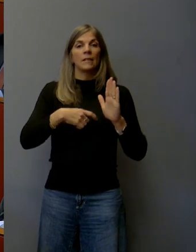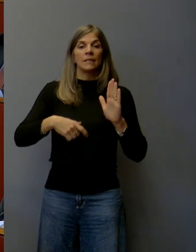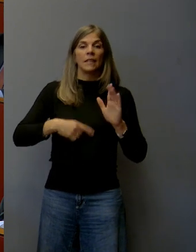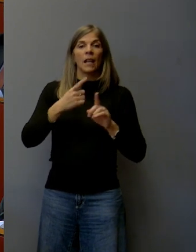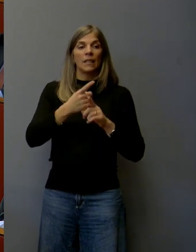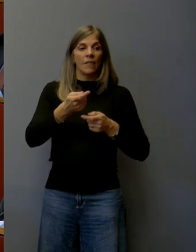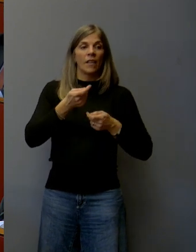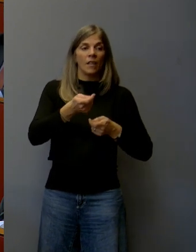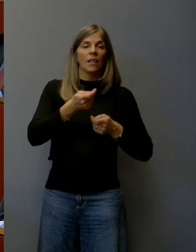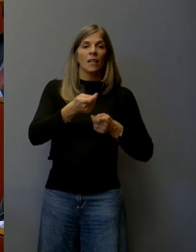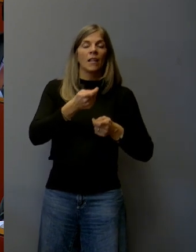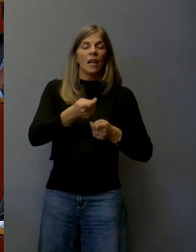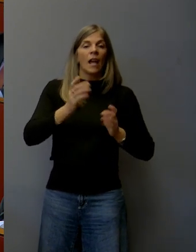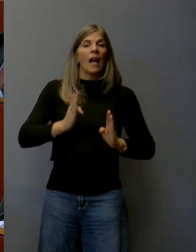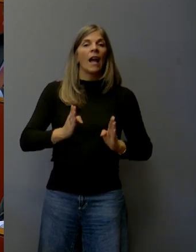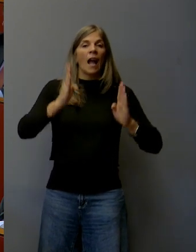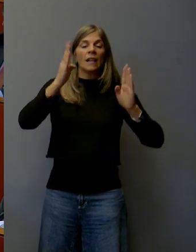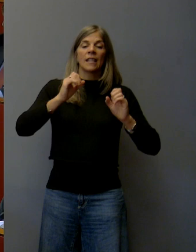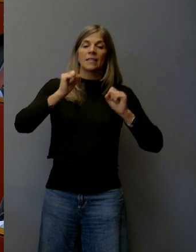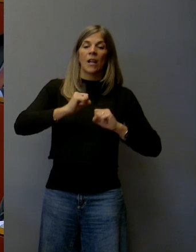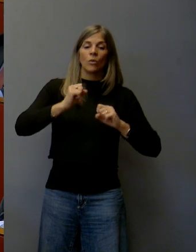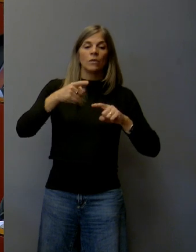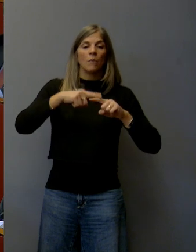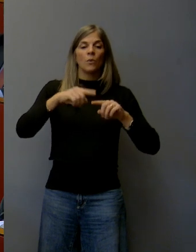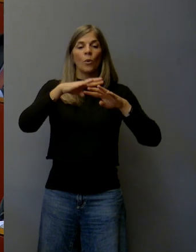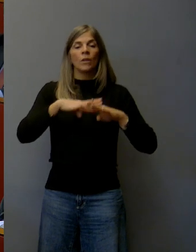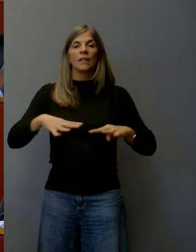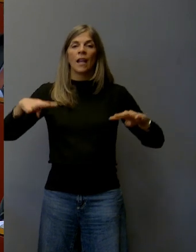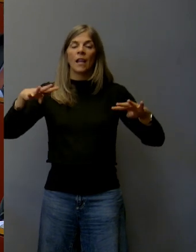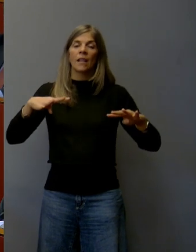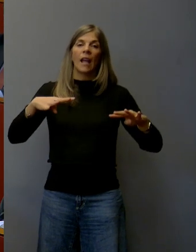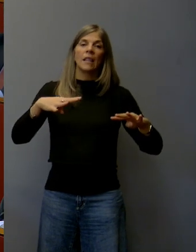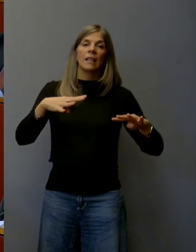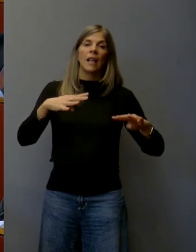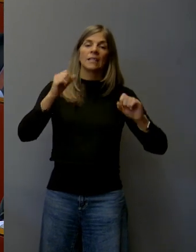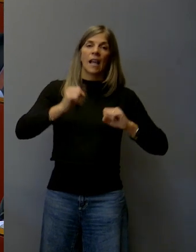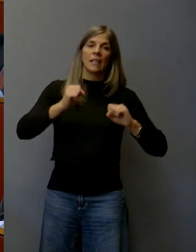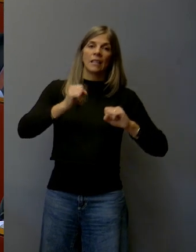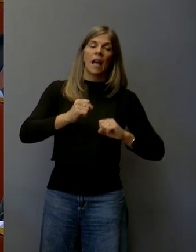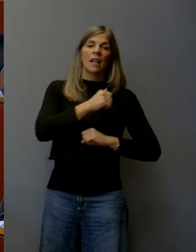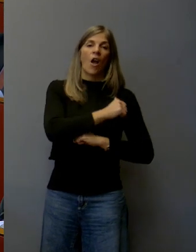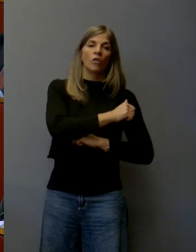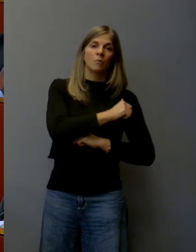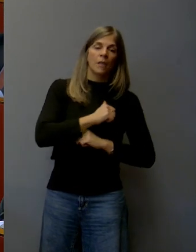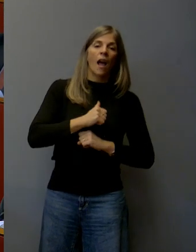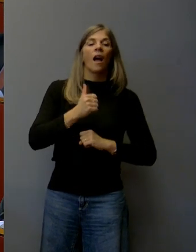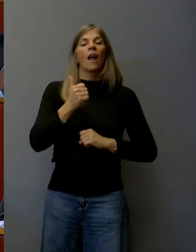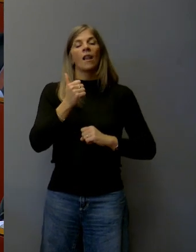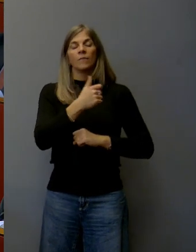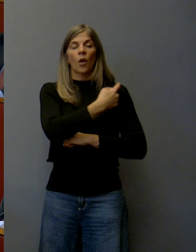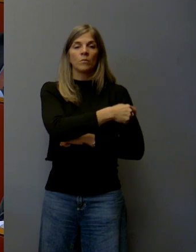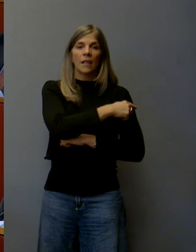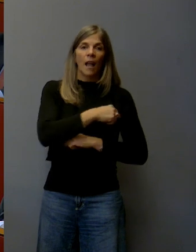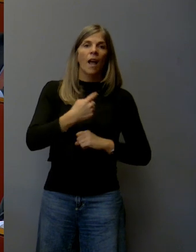Salute un'integrazione ospedale territorio e socio sanitario adeguato ora tutto questo in questa zona